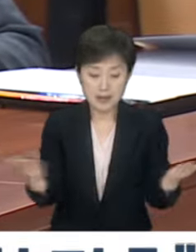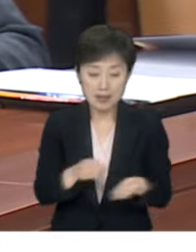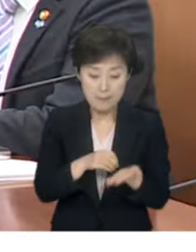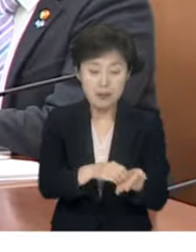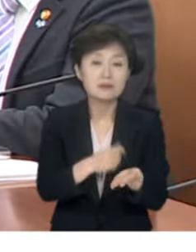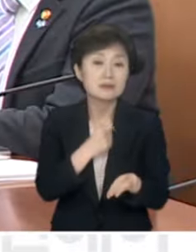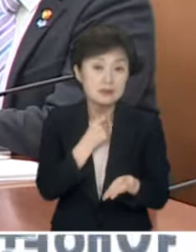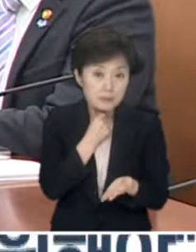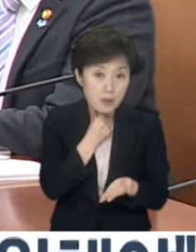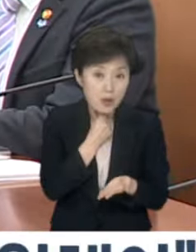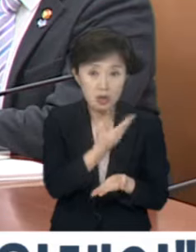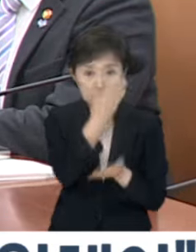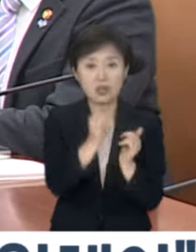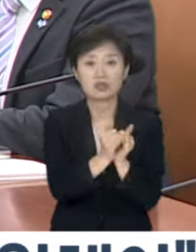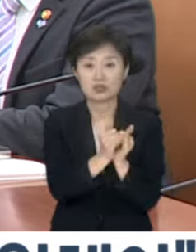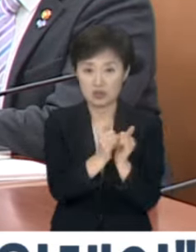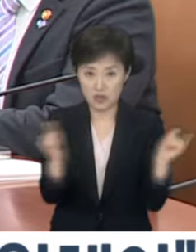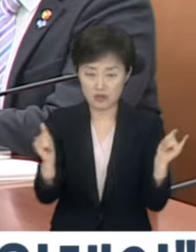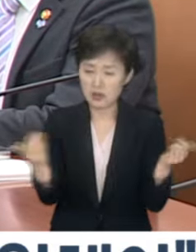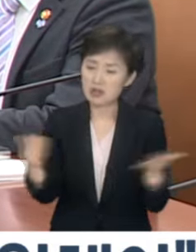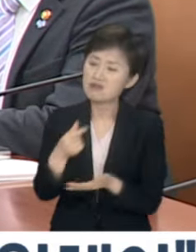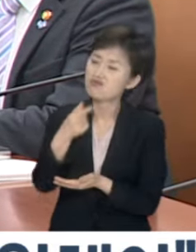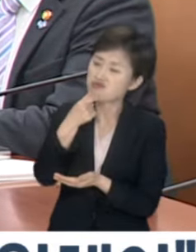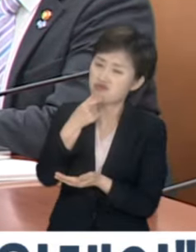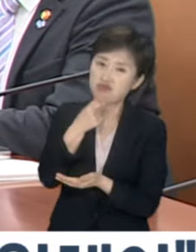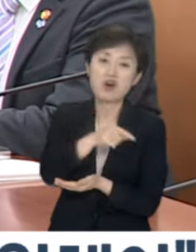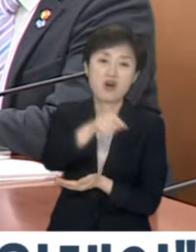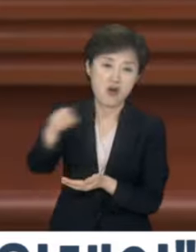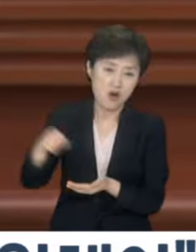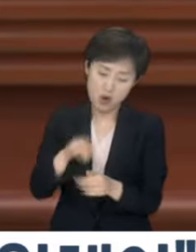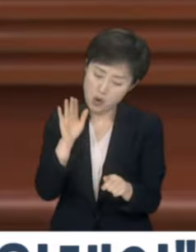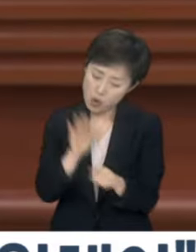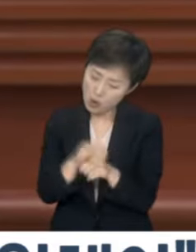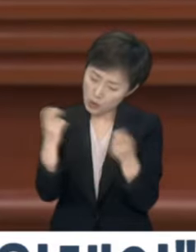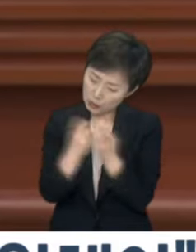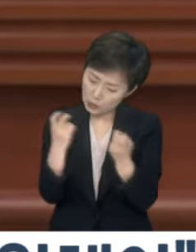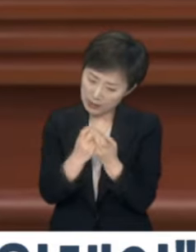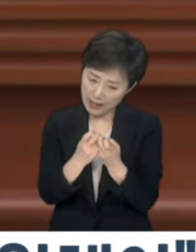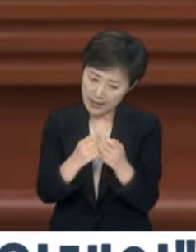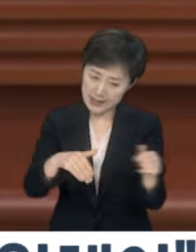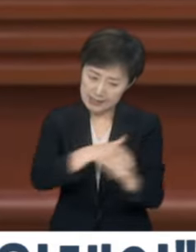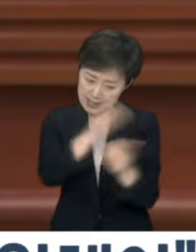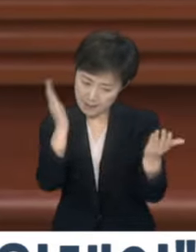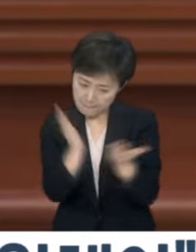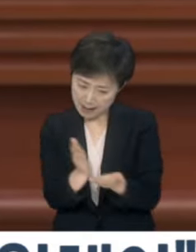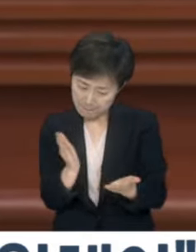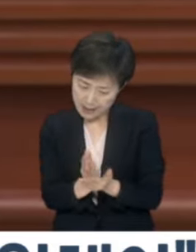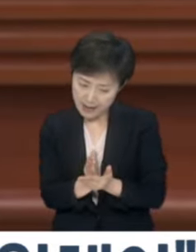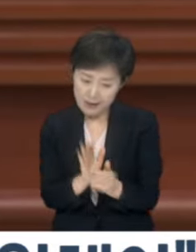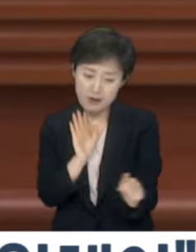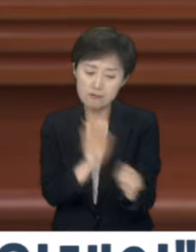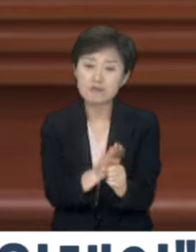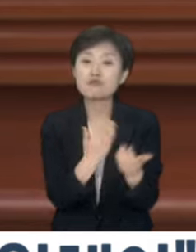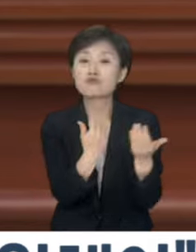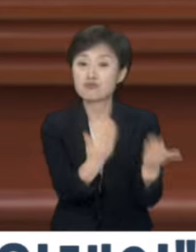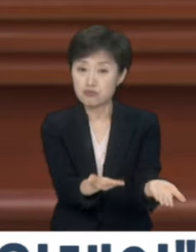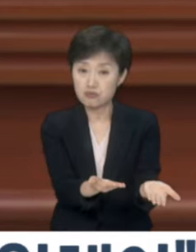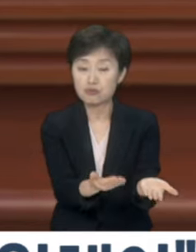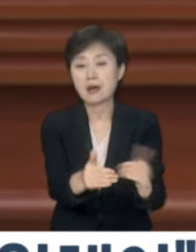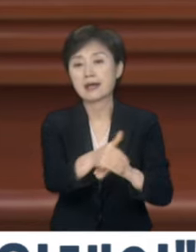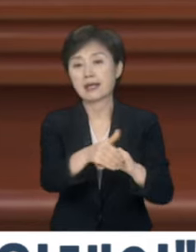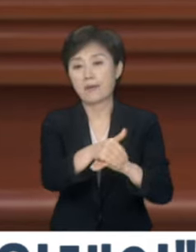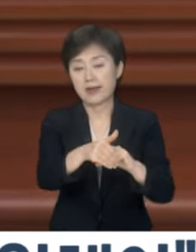일할 의지가 없는 청년을 뜻하는 이른바 니트 족을 위한 찾아가는 맞춤형 고용 서비스를 제공하는 올케어